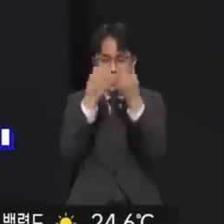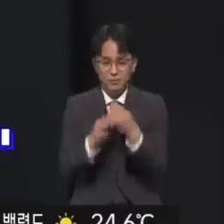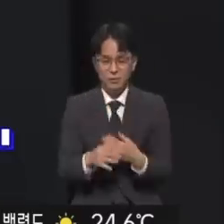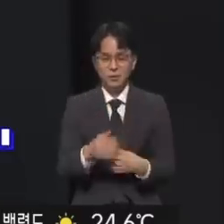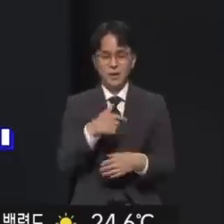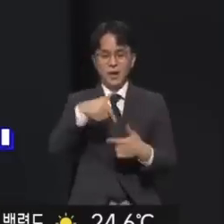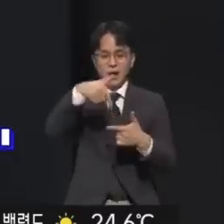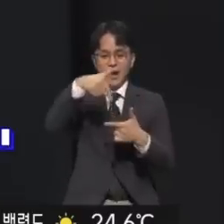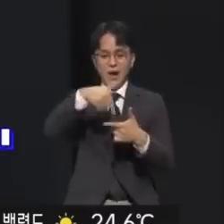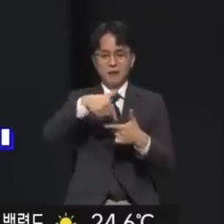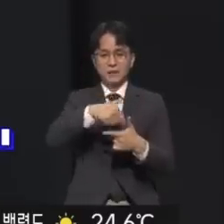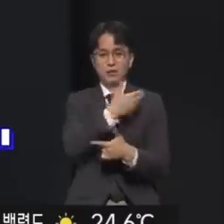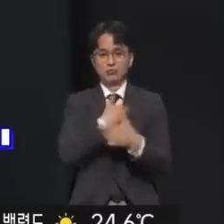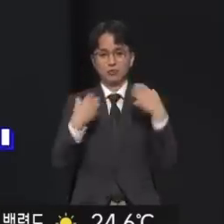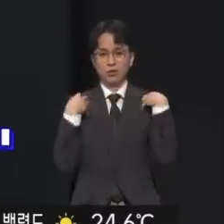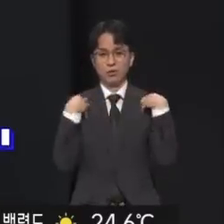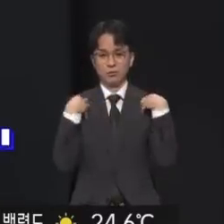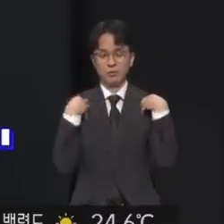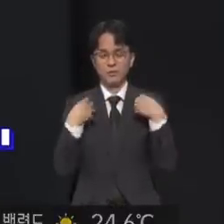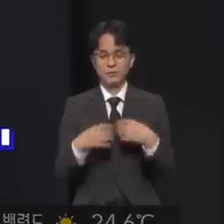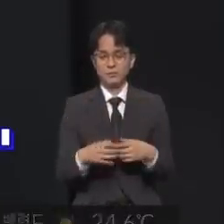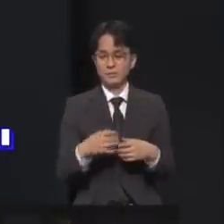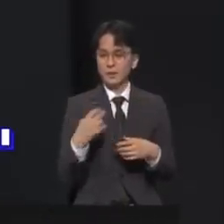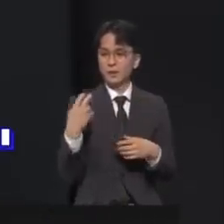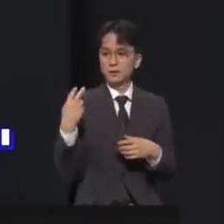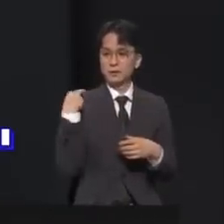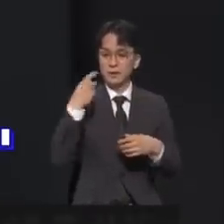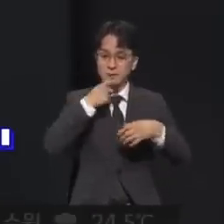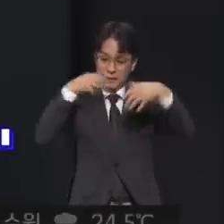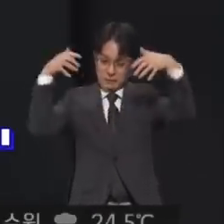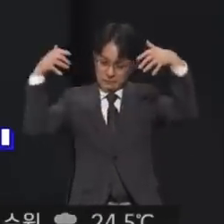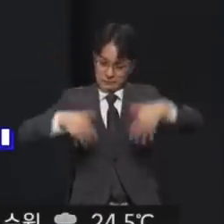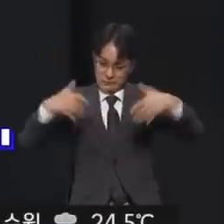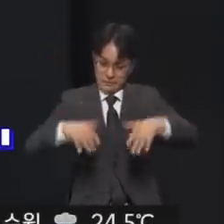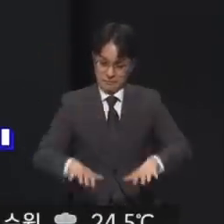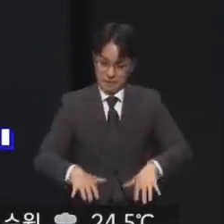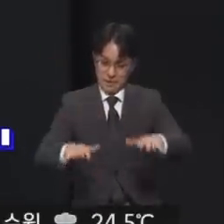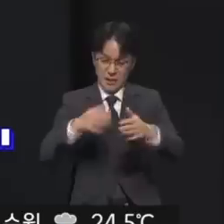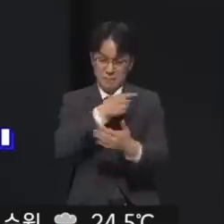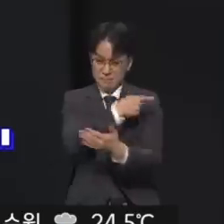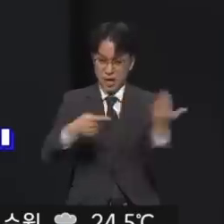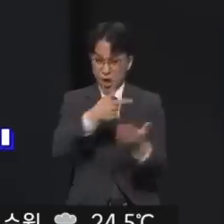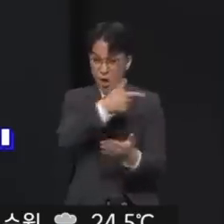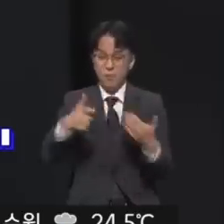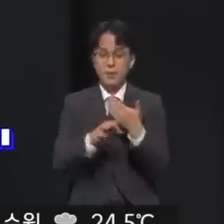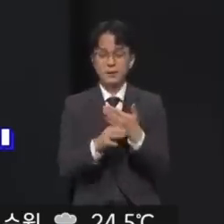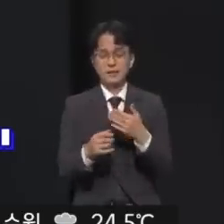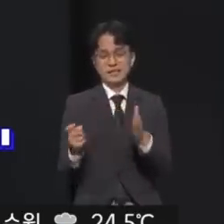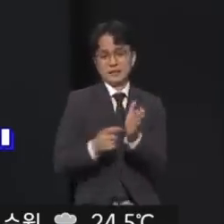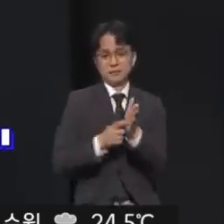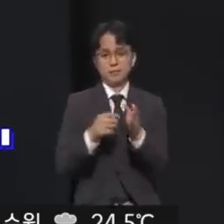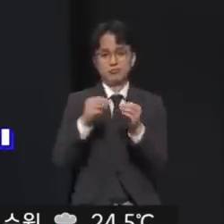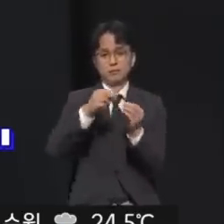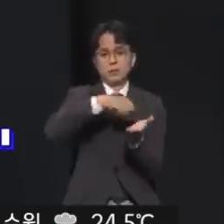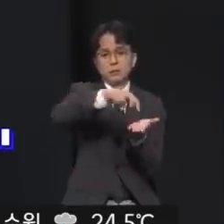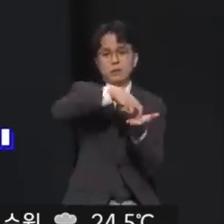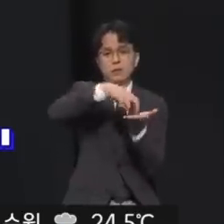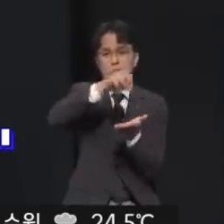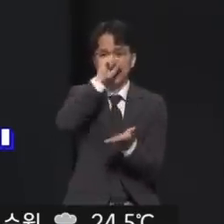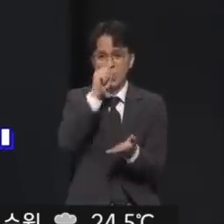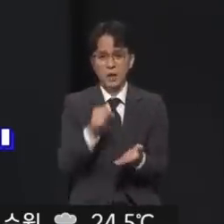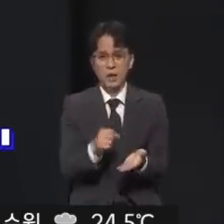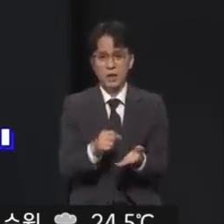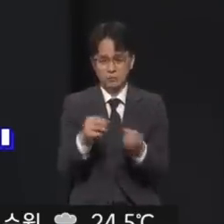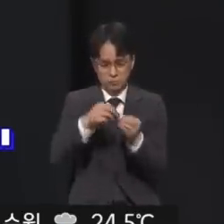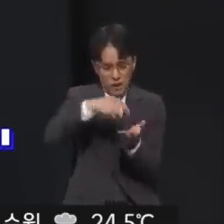라는 정도의 내용을 알려 졌으면 그 서초고 좀 2명의 남매가 실종되는 일이 했었고 이런 건데 재나 문제 하나로 쉽게